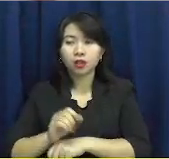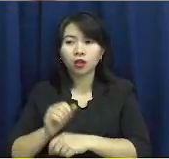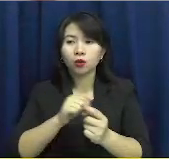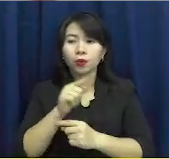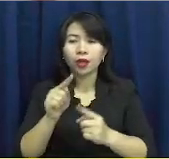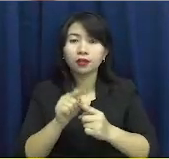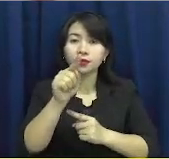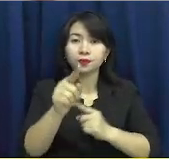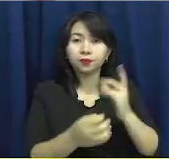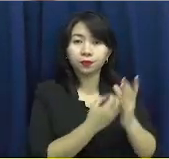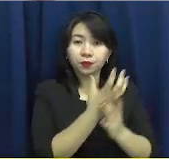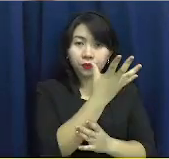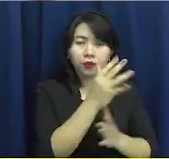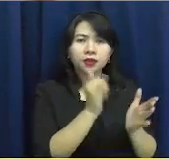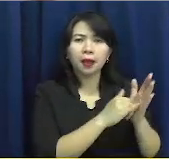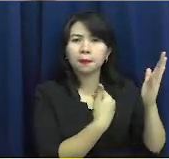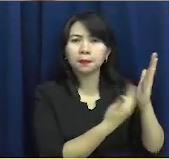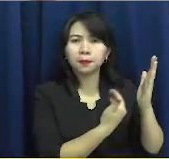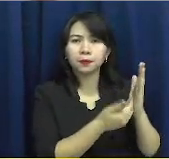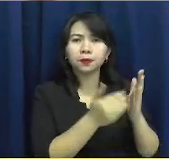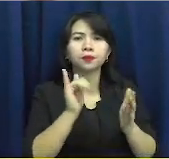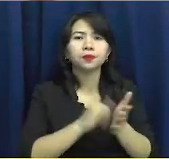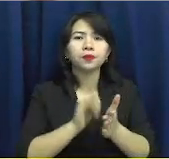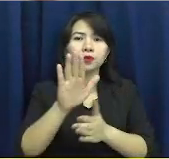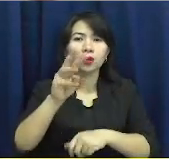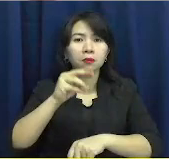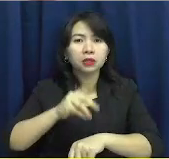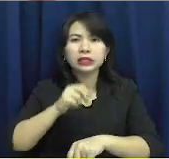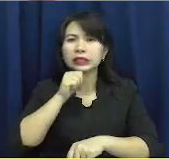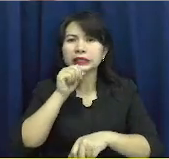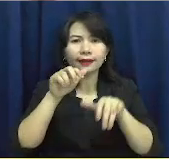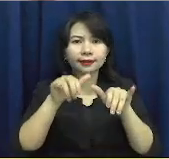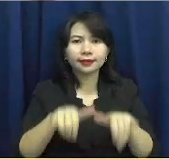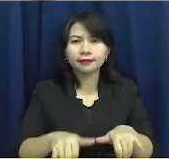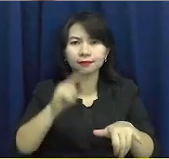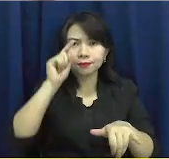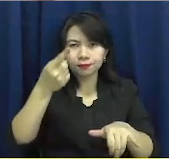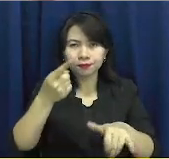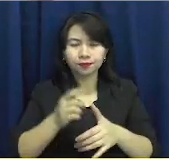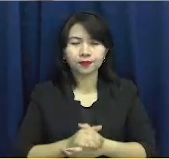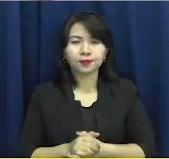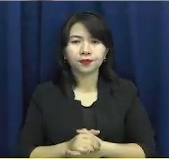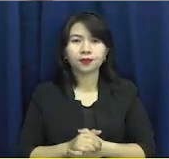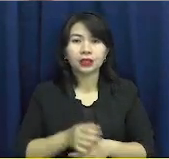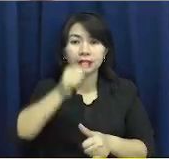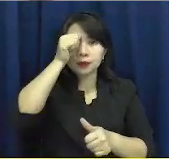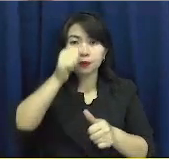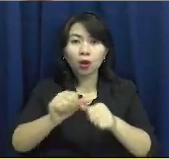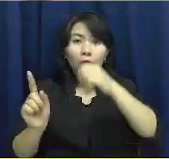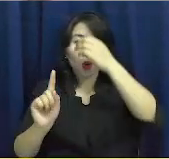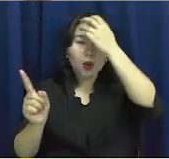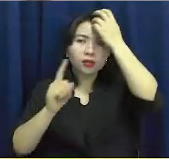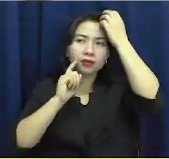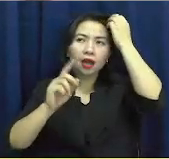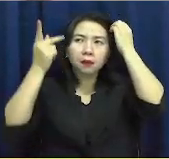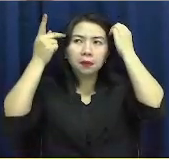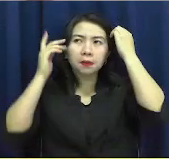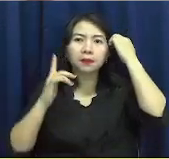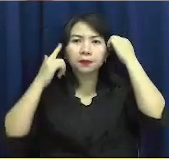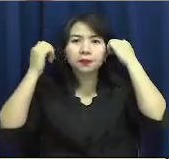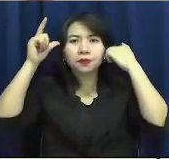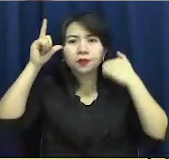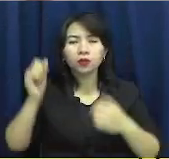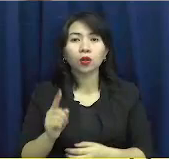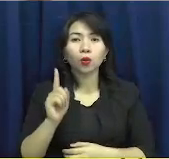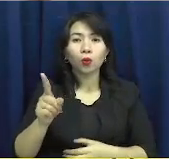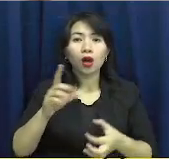ang indicator na yung ministry mo ay hindi stagnant. Kung maalala niyo po yan, sinabi po yan ng ating mahal na pastor sa kanya pong, isa